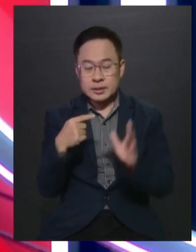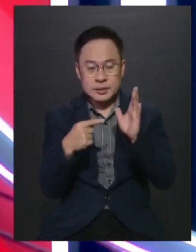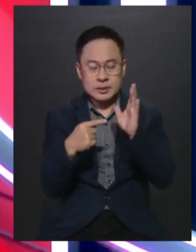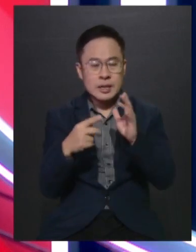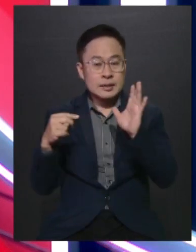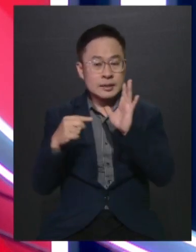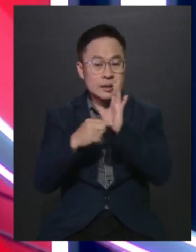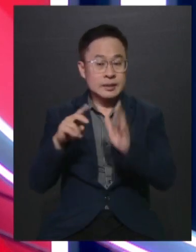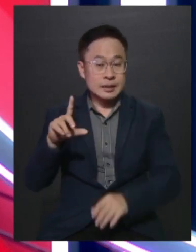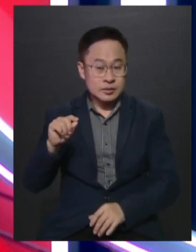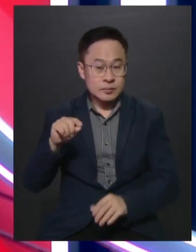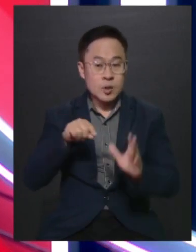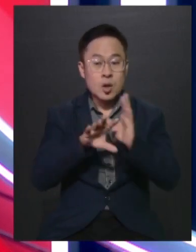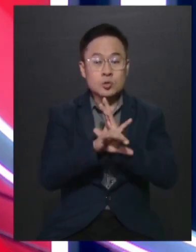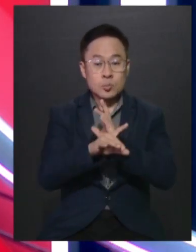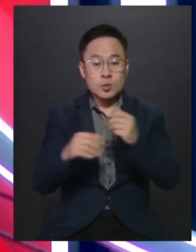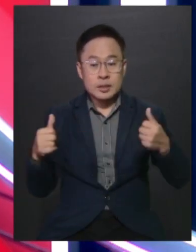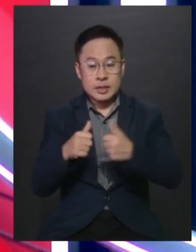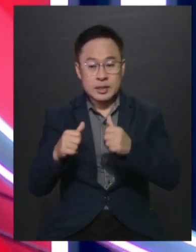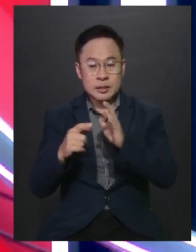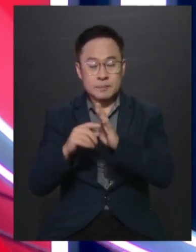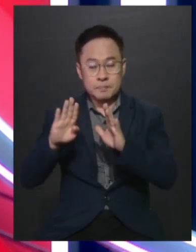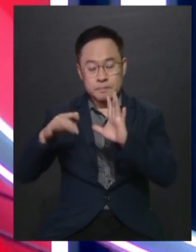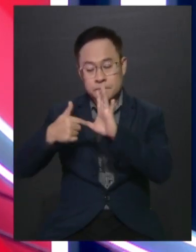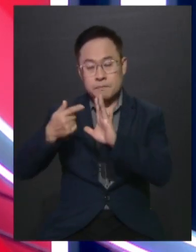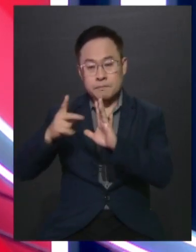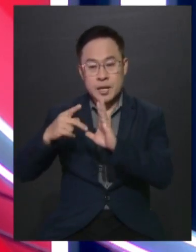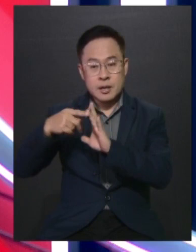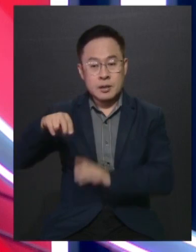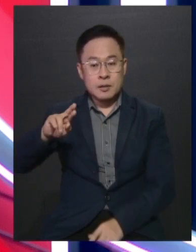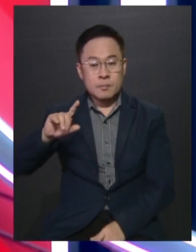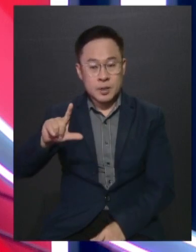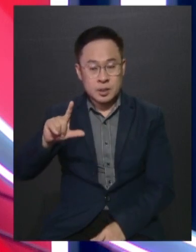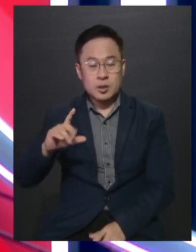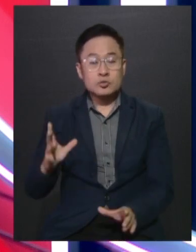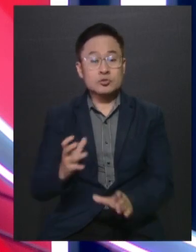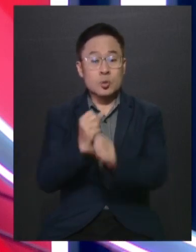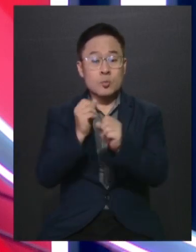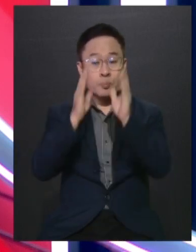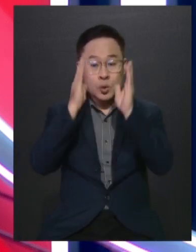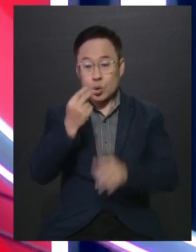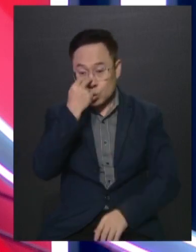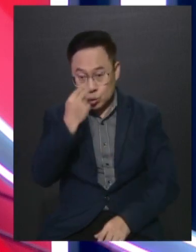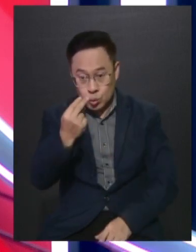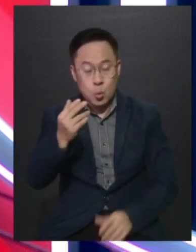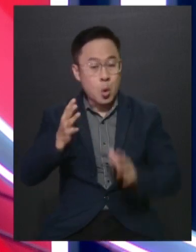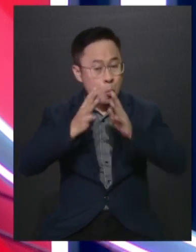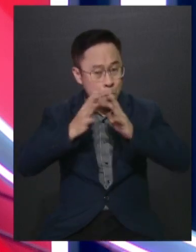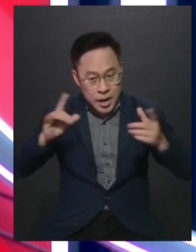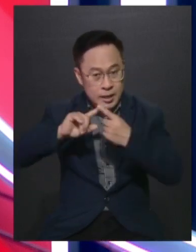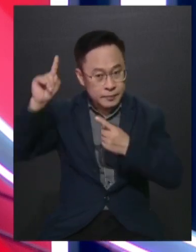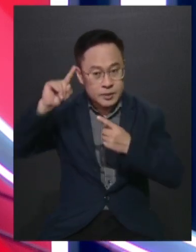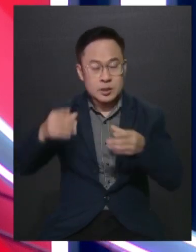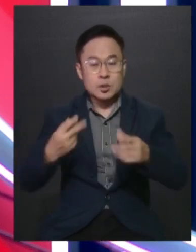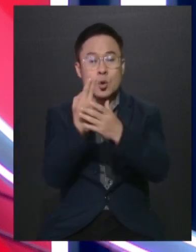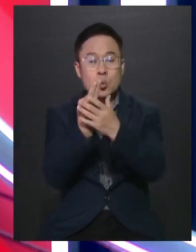ชลบุรีเปิดบ้านแพ้ Blackเพยูไนเต็ดไป 2-3นะครับเป็นแมตช์ที่มียอดวิวรวมทุกช่องทางสูงที่